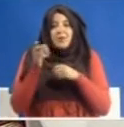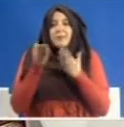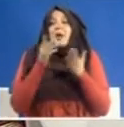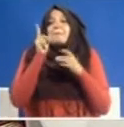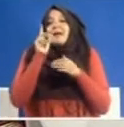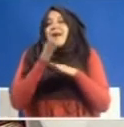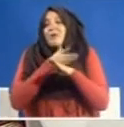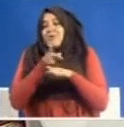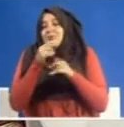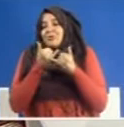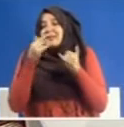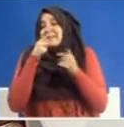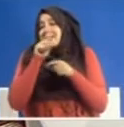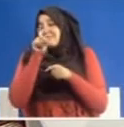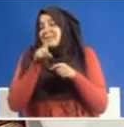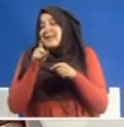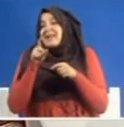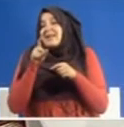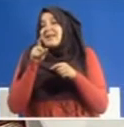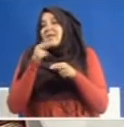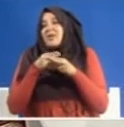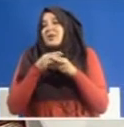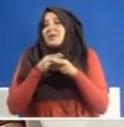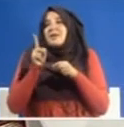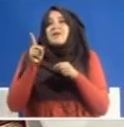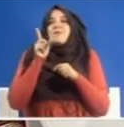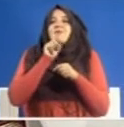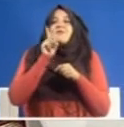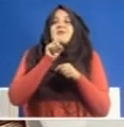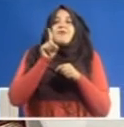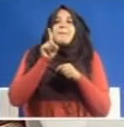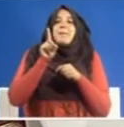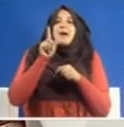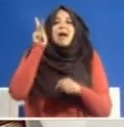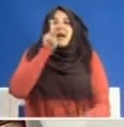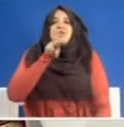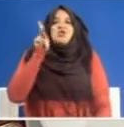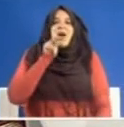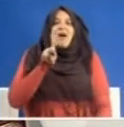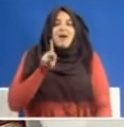فقط الاسم ومن اين اختي الكريمه امت والله من ولايه خنشله الله يبارك تفضلي